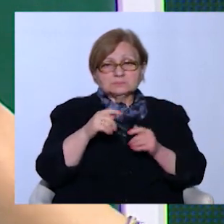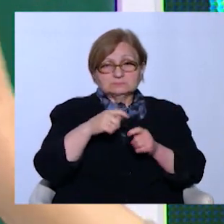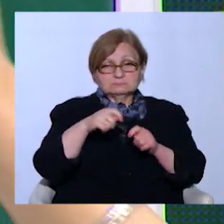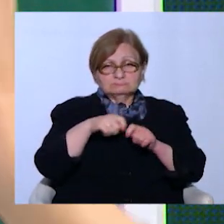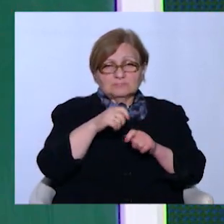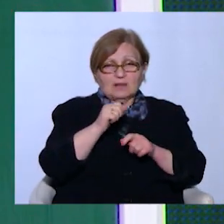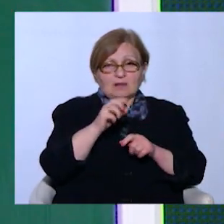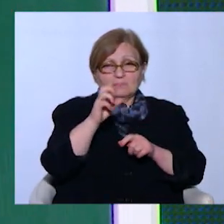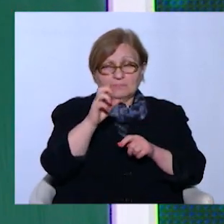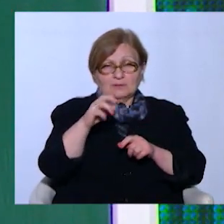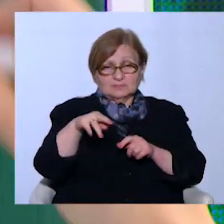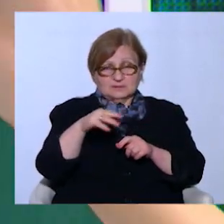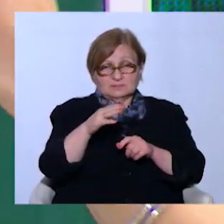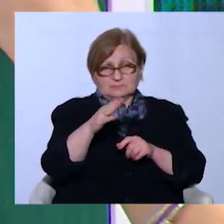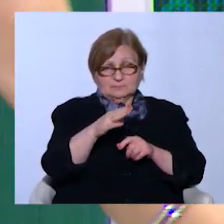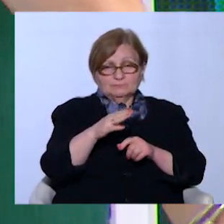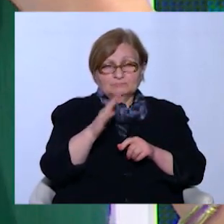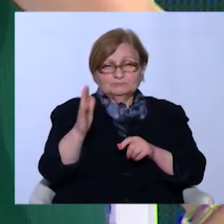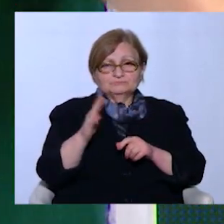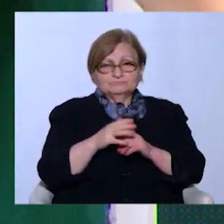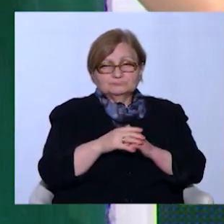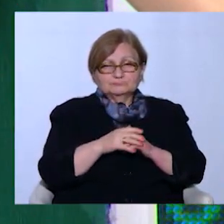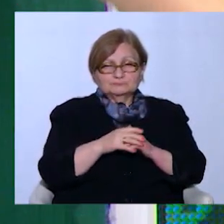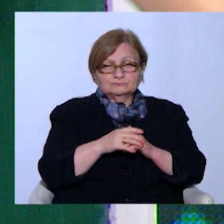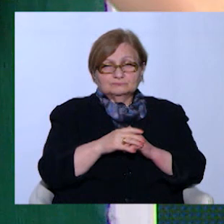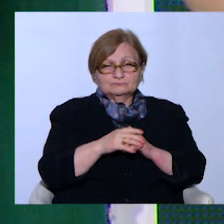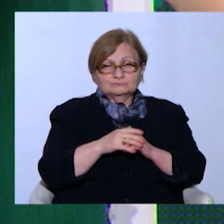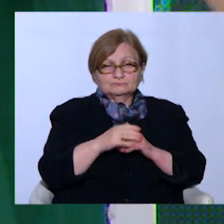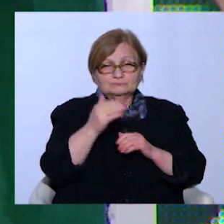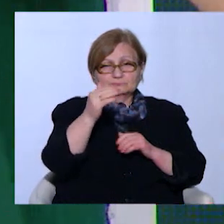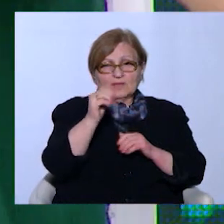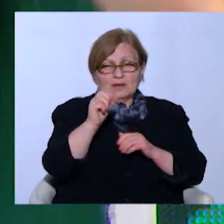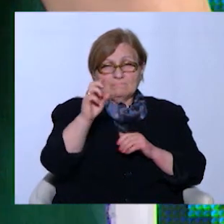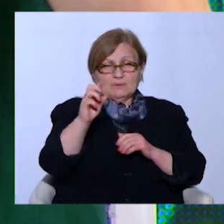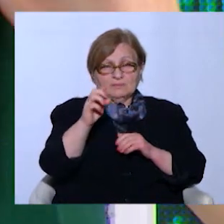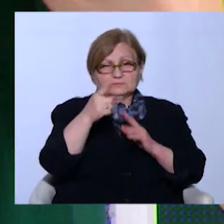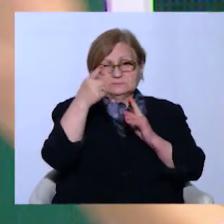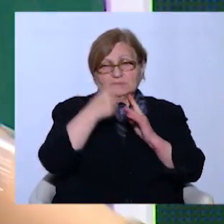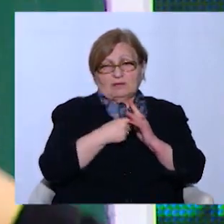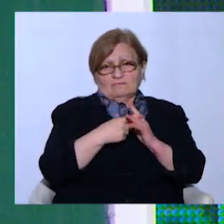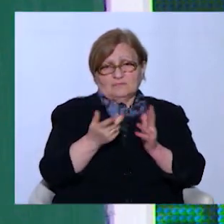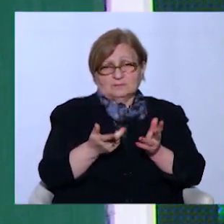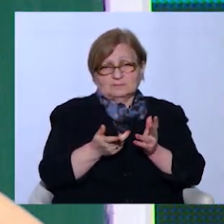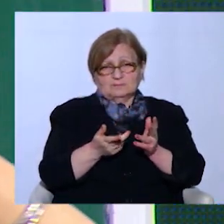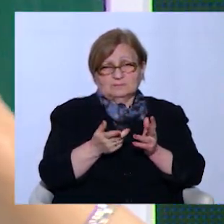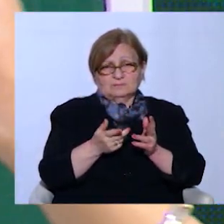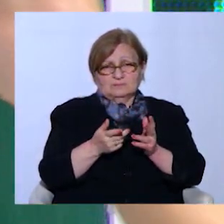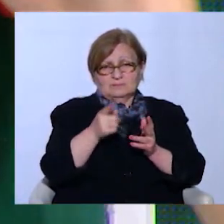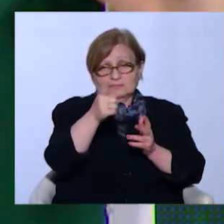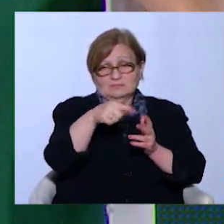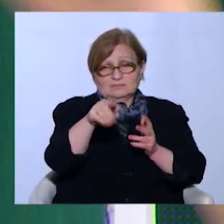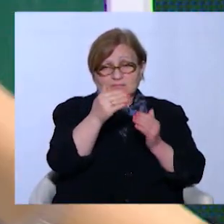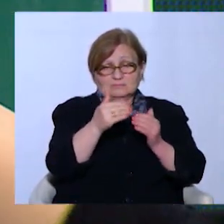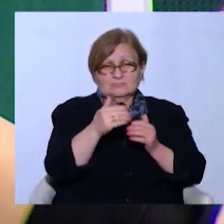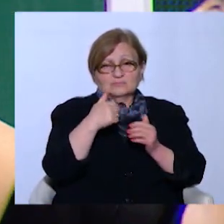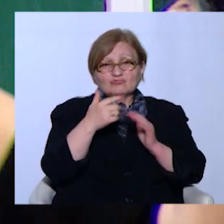ABD-ს, აი სამკუთხედი ABD-ს ფართობი იქნება ფართობის ნახევარი, ხო? ანუ ამ ფართობის ნახევარი.